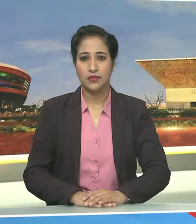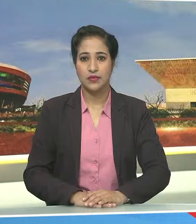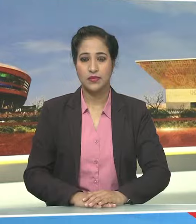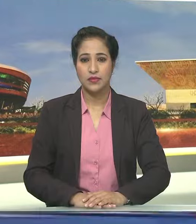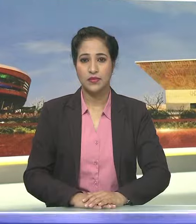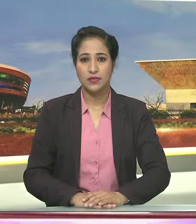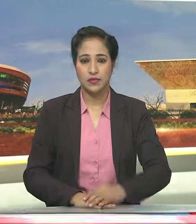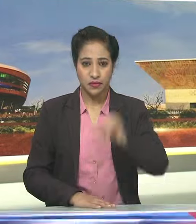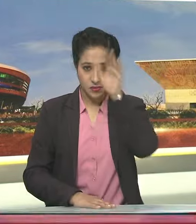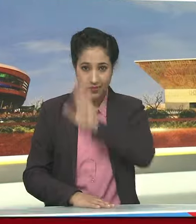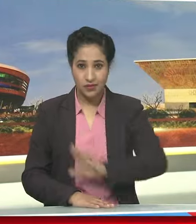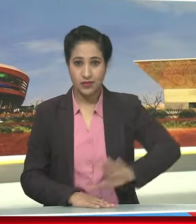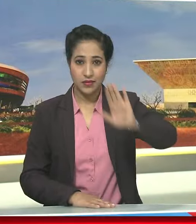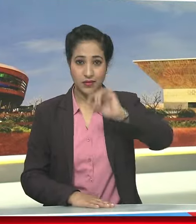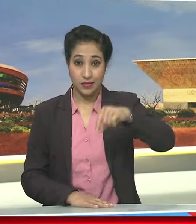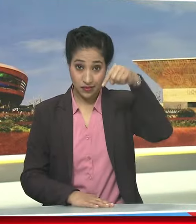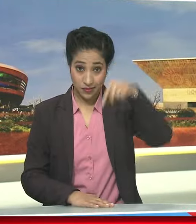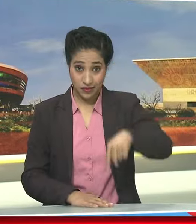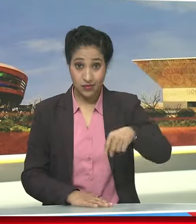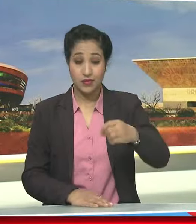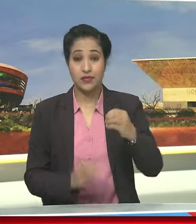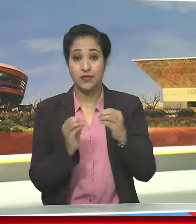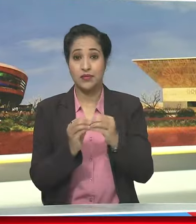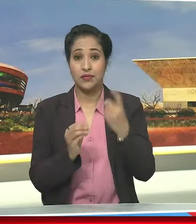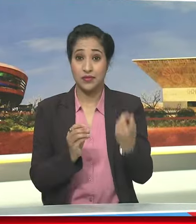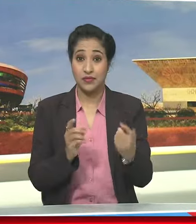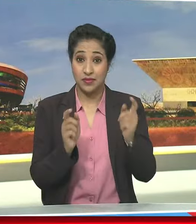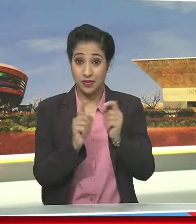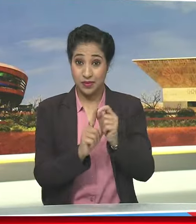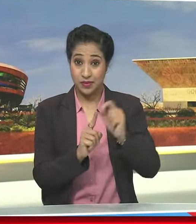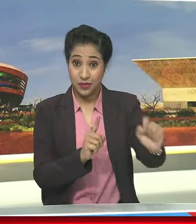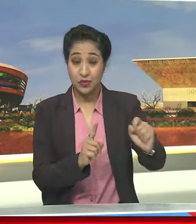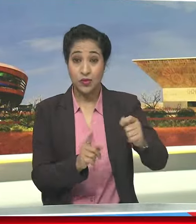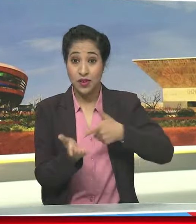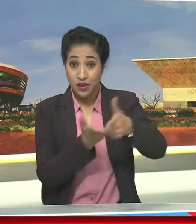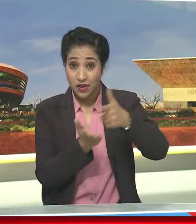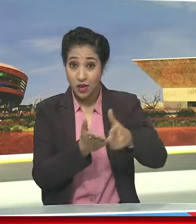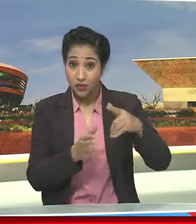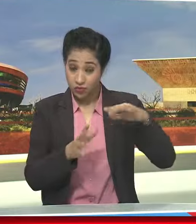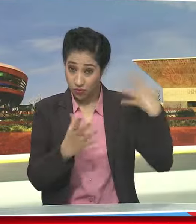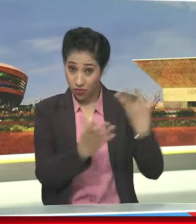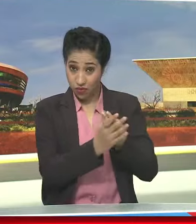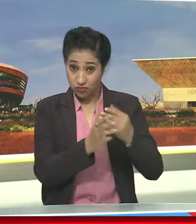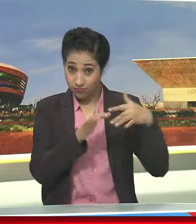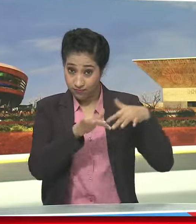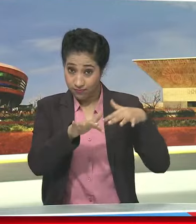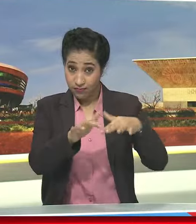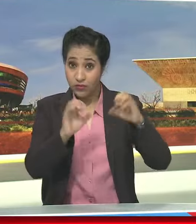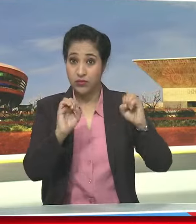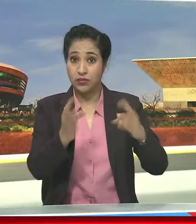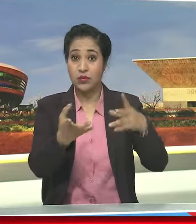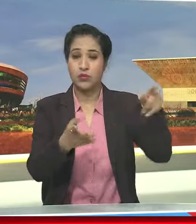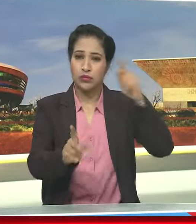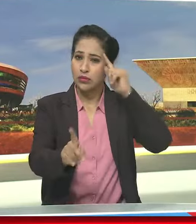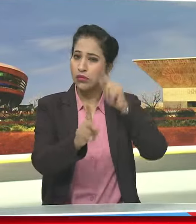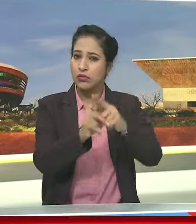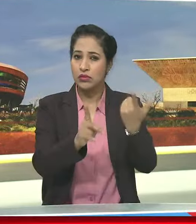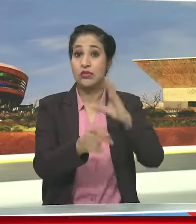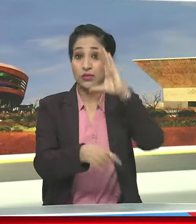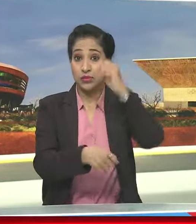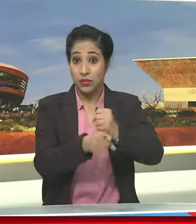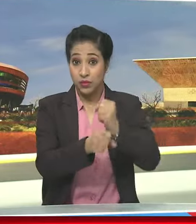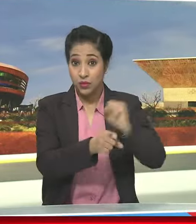शिला देश भर में आज से भाजपा का गांव चलो अभियान होगा शुरू अभियान का मकसद केंद्र